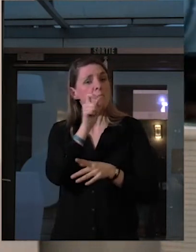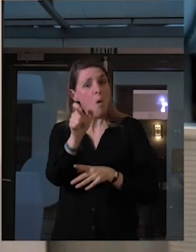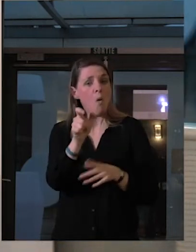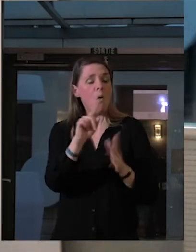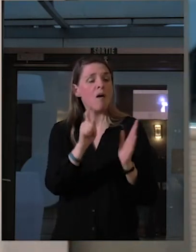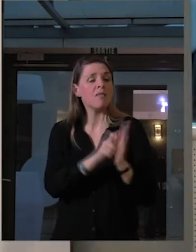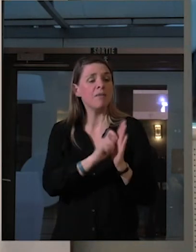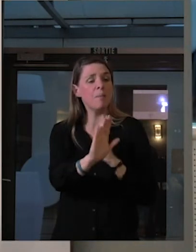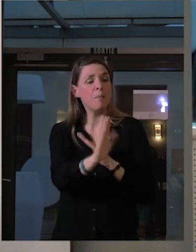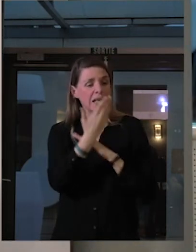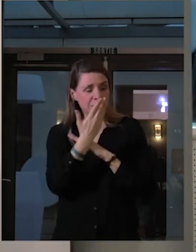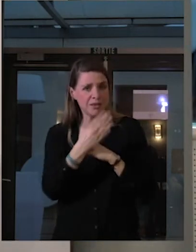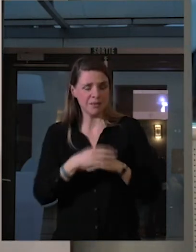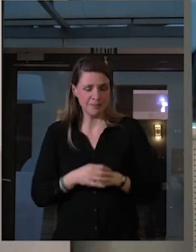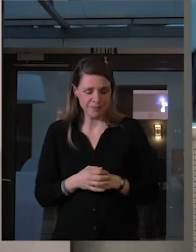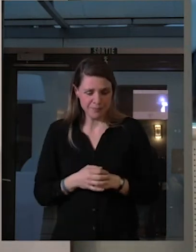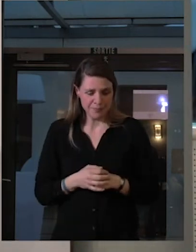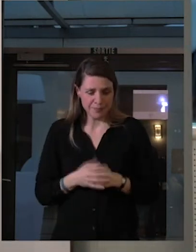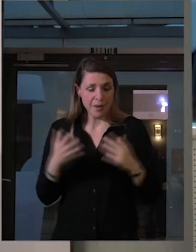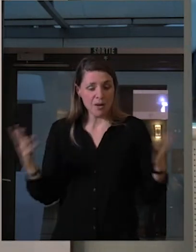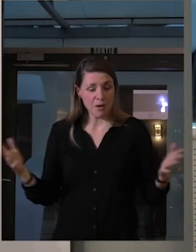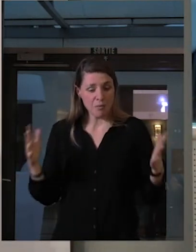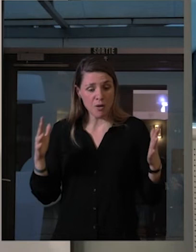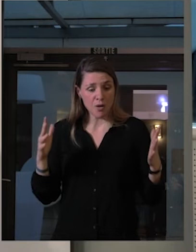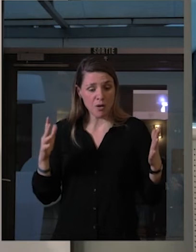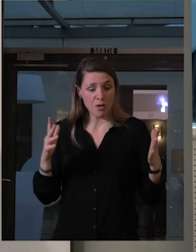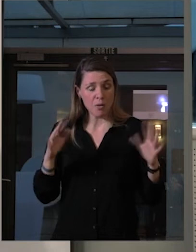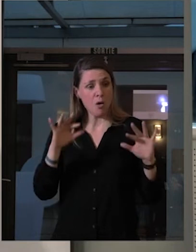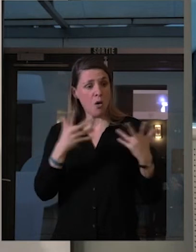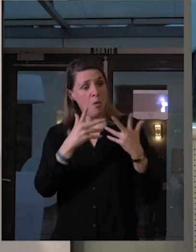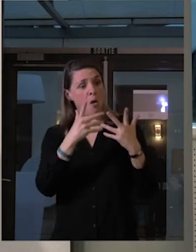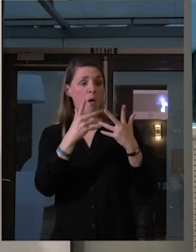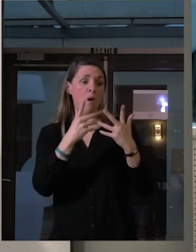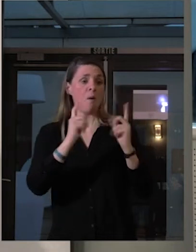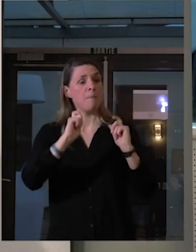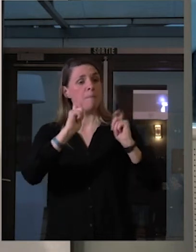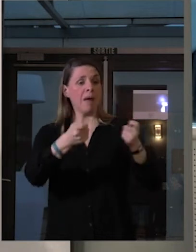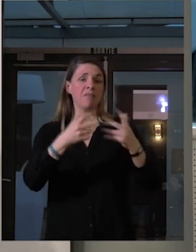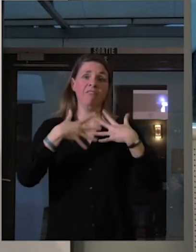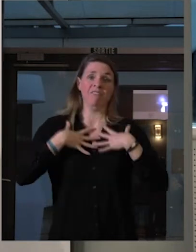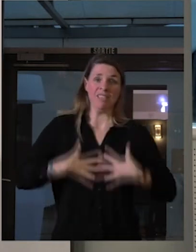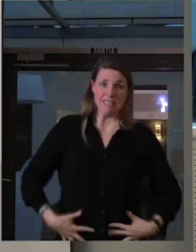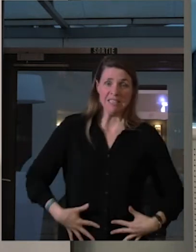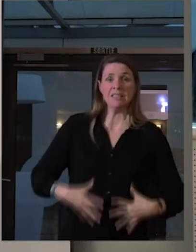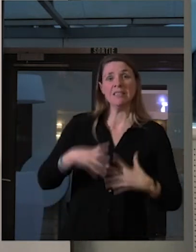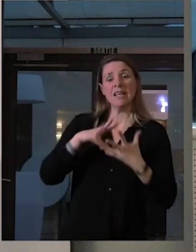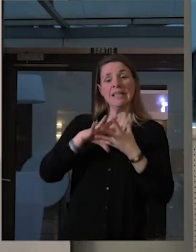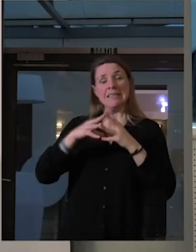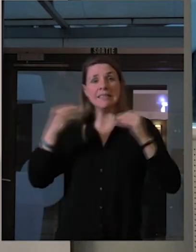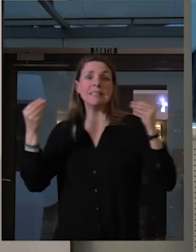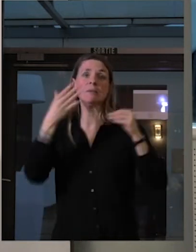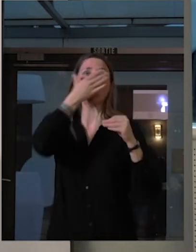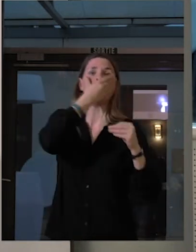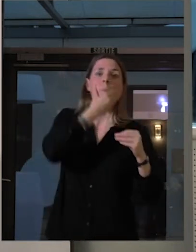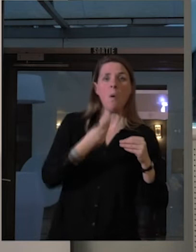semble, finalement, sur comment est-ce qu'on vous a qualifié. Et la partie physique, la partie esthétique, c'est